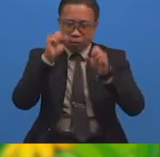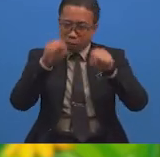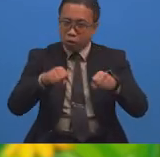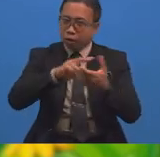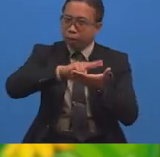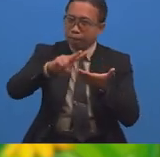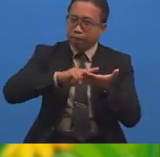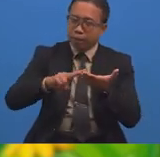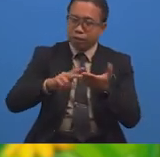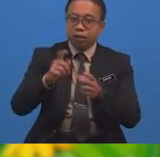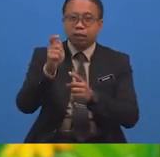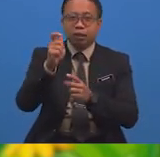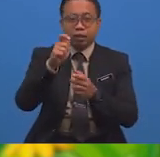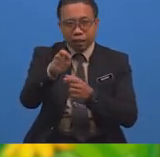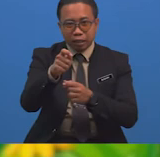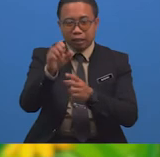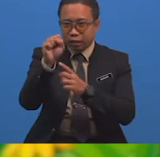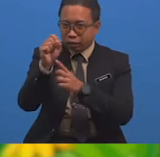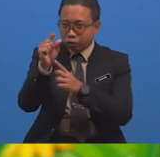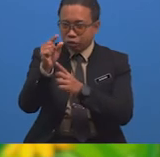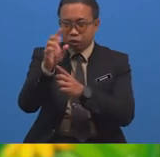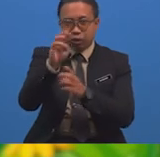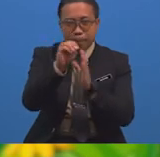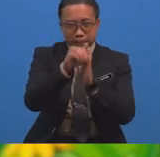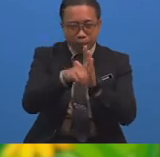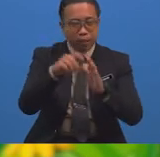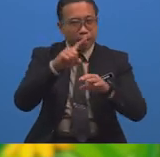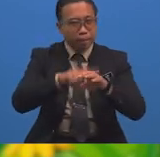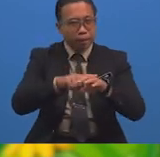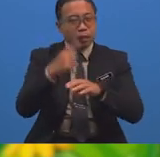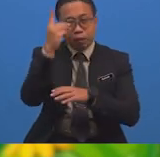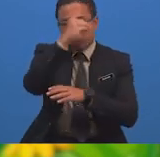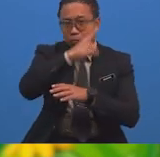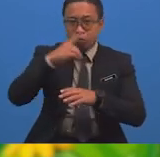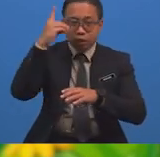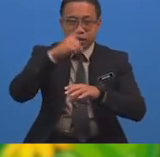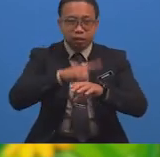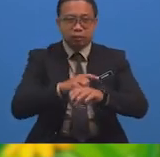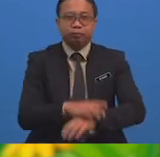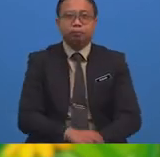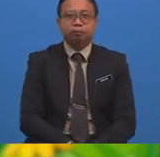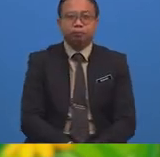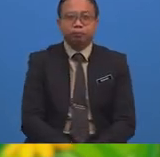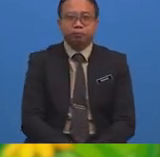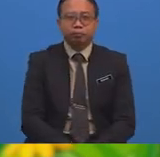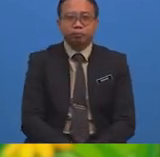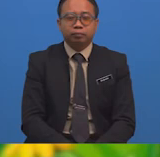boleh membaca Tandes singkatan dingin padamu ke cap